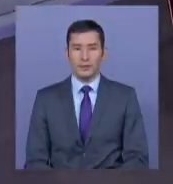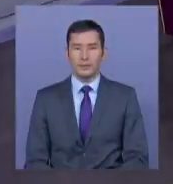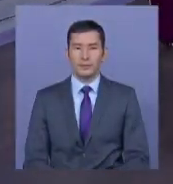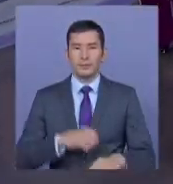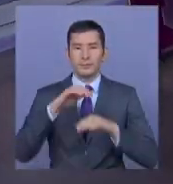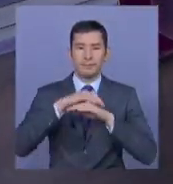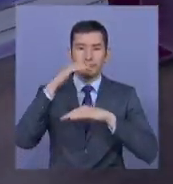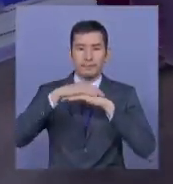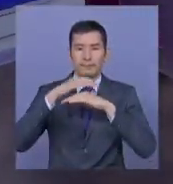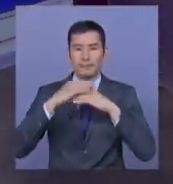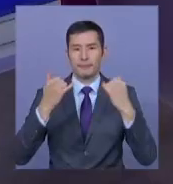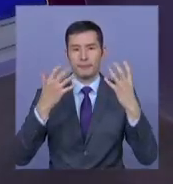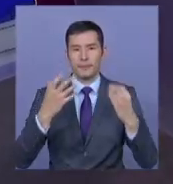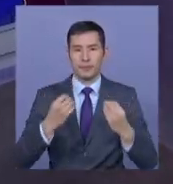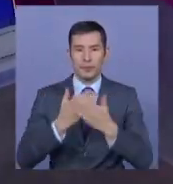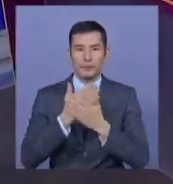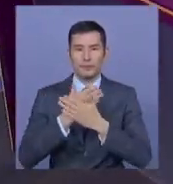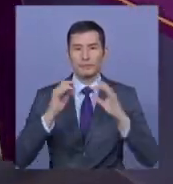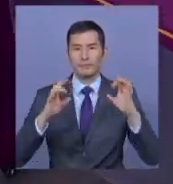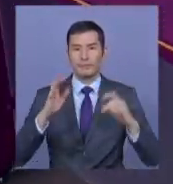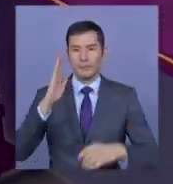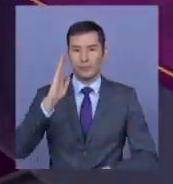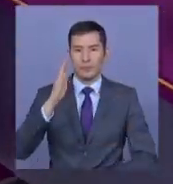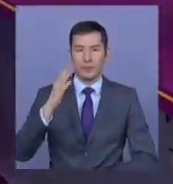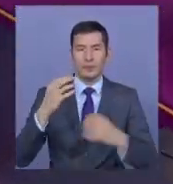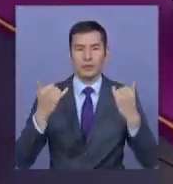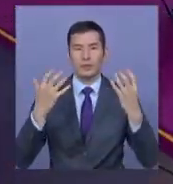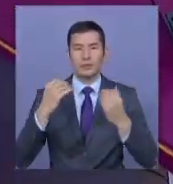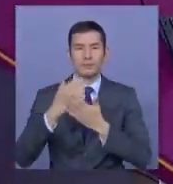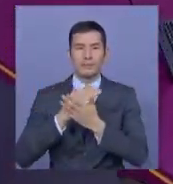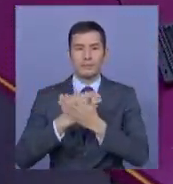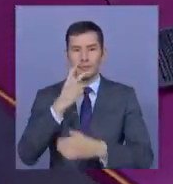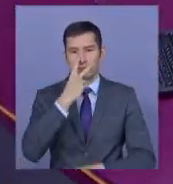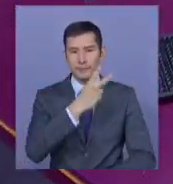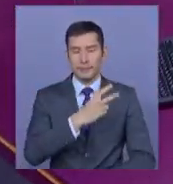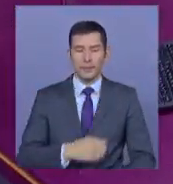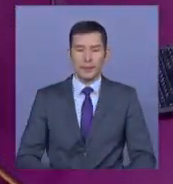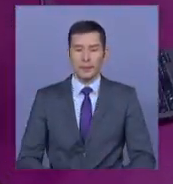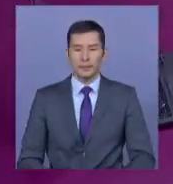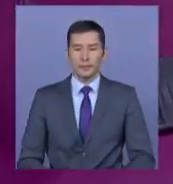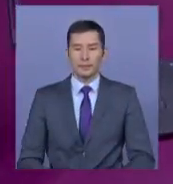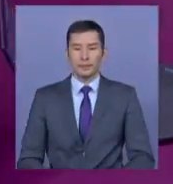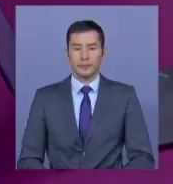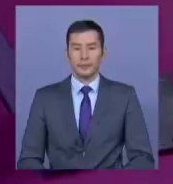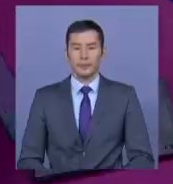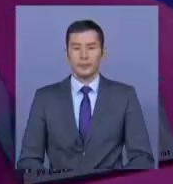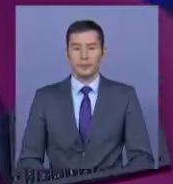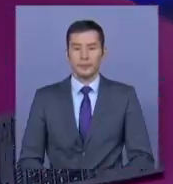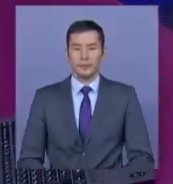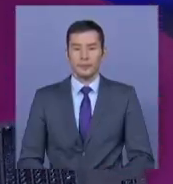Армысыздар, Алматы арнасының эфирінде кешкі жаңалықтар. Студияда Сая Меңдеке және әріптесім Амангелді Құлманов. Бүгін жаңалықтардан